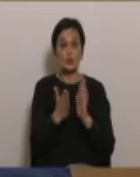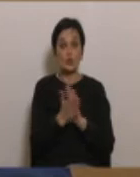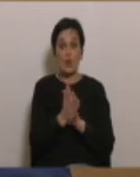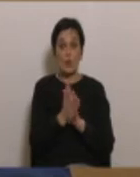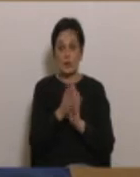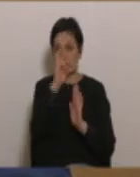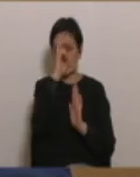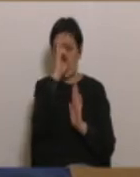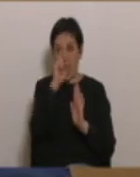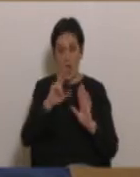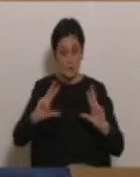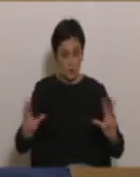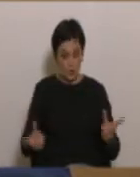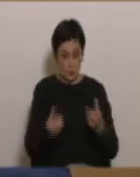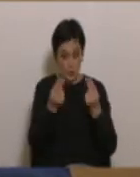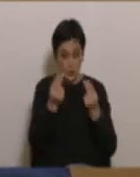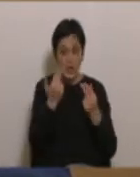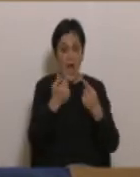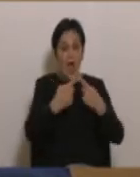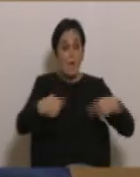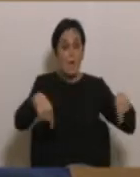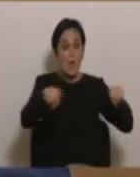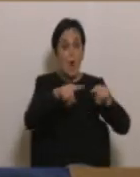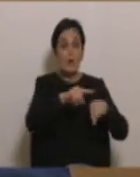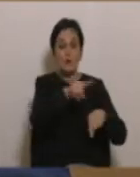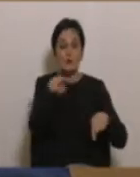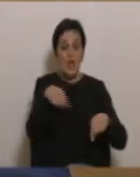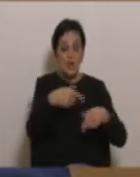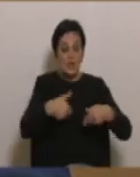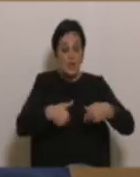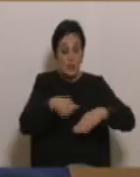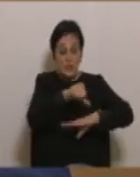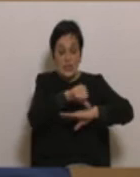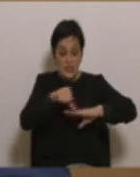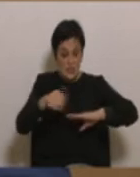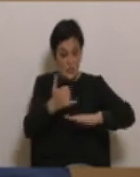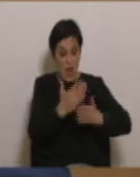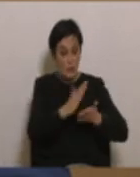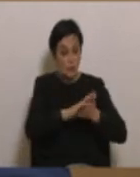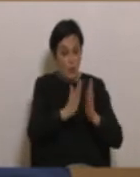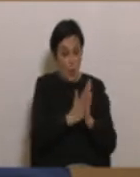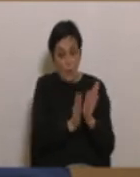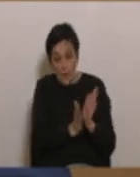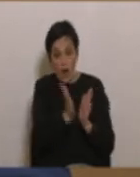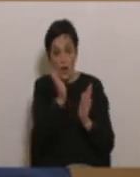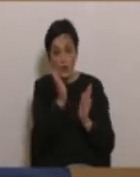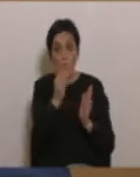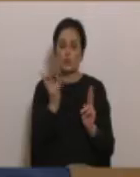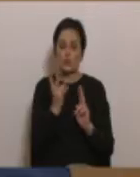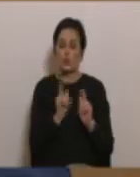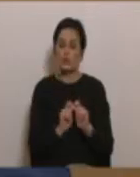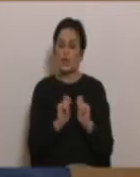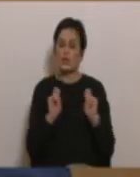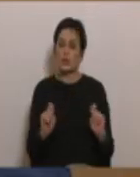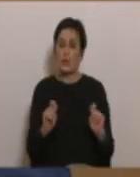სახელმწიფო გადარჩეს და მოსახლეობა შიმშილი ზღვაზე, რომელიც არის, გამოვიდეს იმ მდგომარეობიდან, მე მიმაჩნია, რომ ამ ეტაპზე უნდა შეიქმნას,